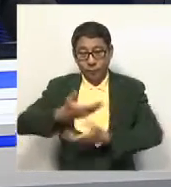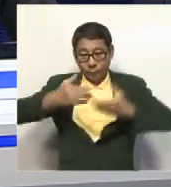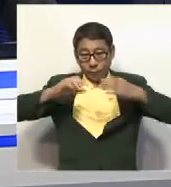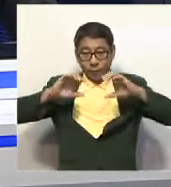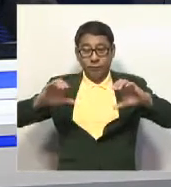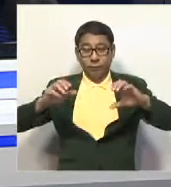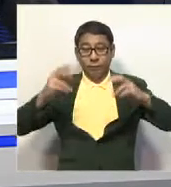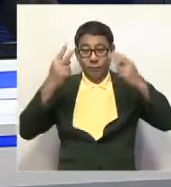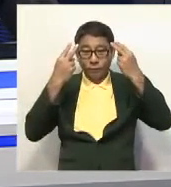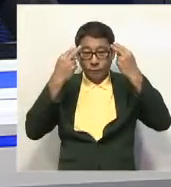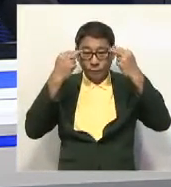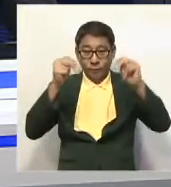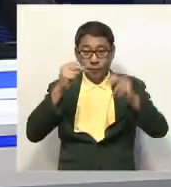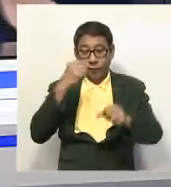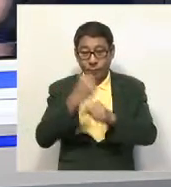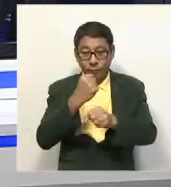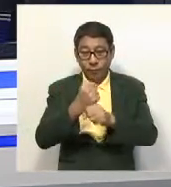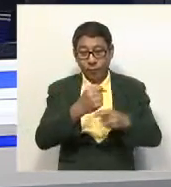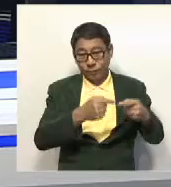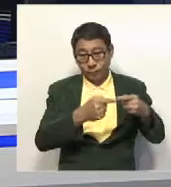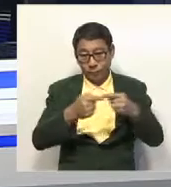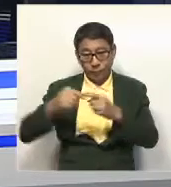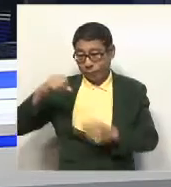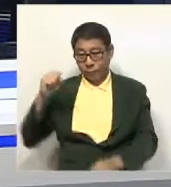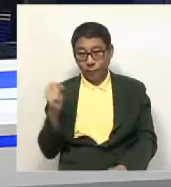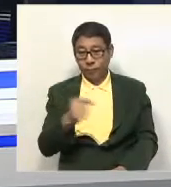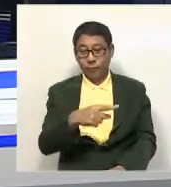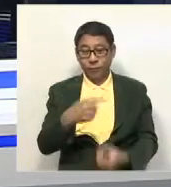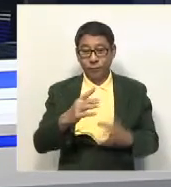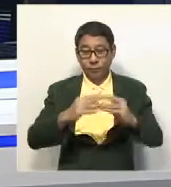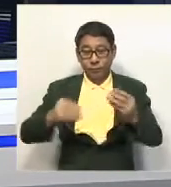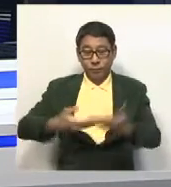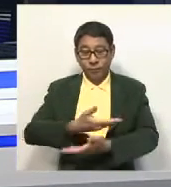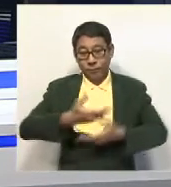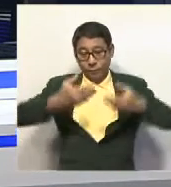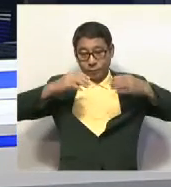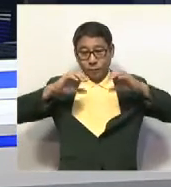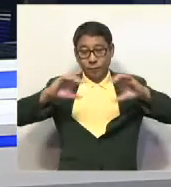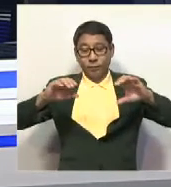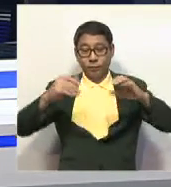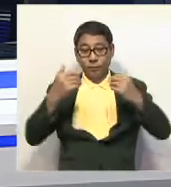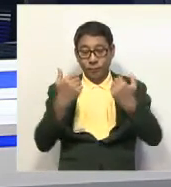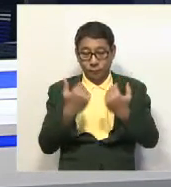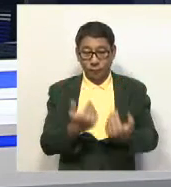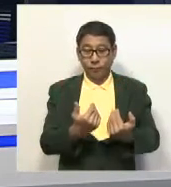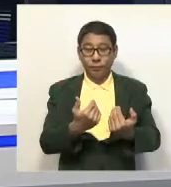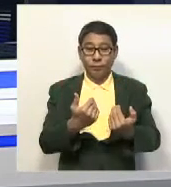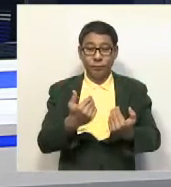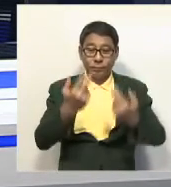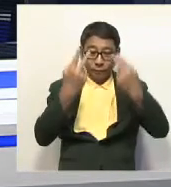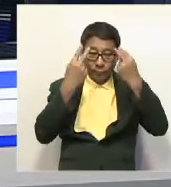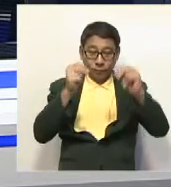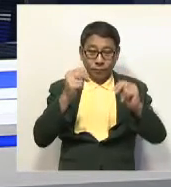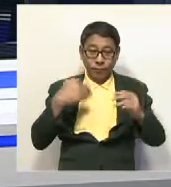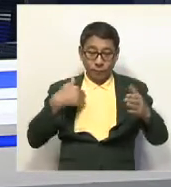เลยนะฮ ะ ซึ่งท่านนายกเองก็ปฏิบัติภารกิจต่อทันทีกับการประชุมครม.นะครับแล้วก็หลังจากนี้นะครับท่านนายกเองเหมือนว่